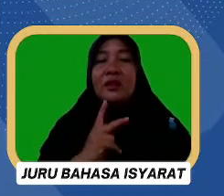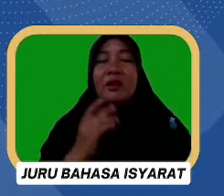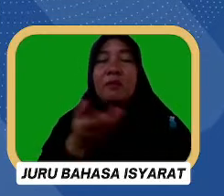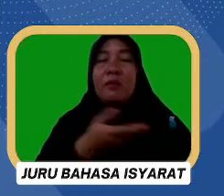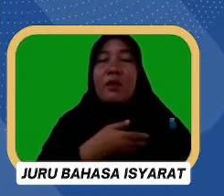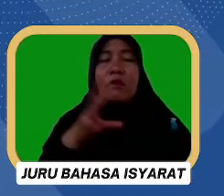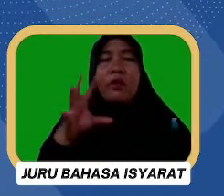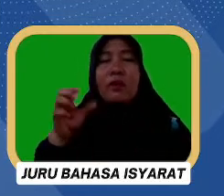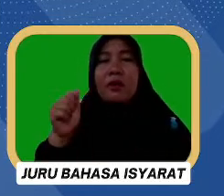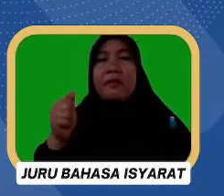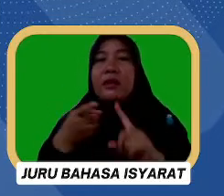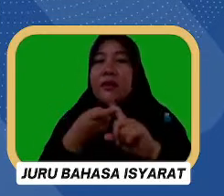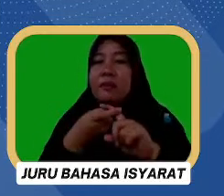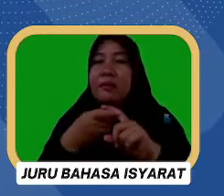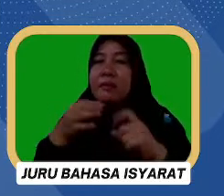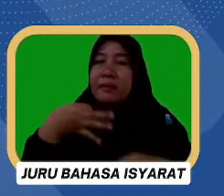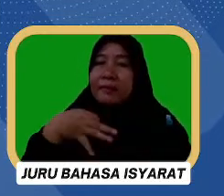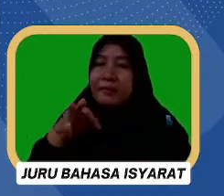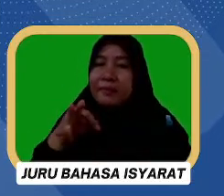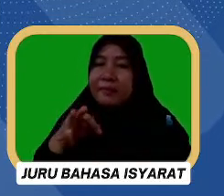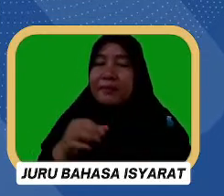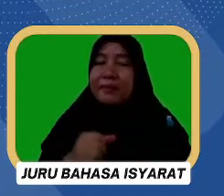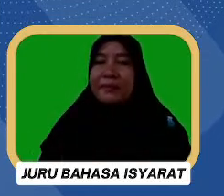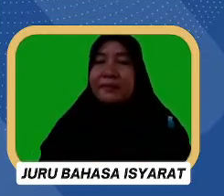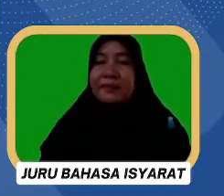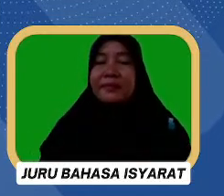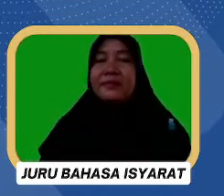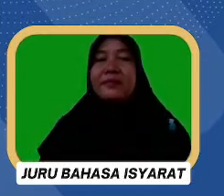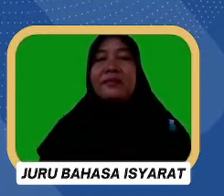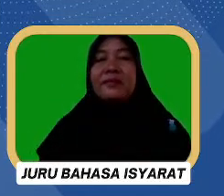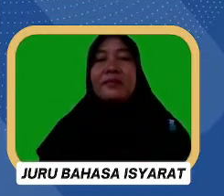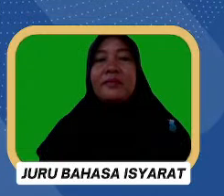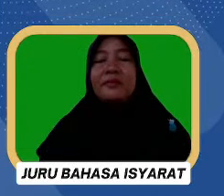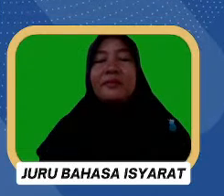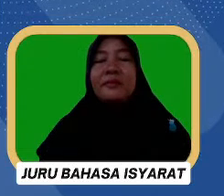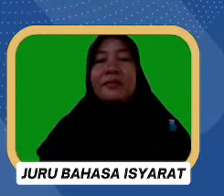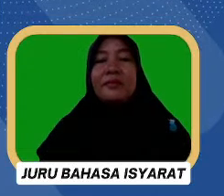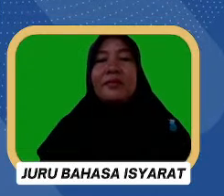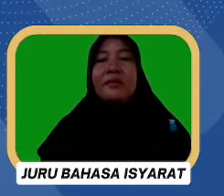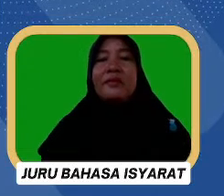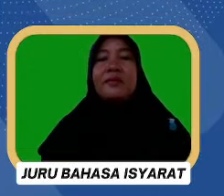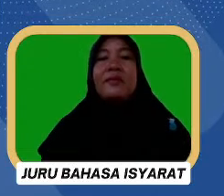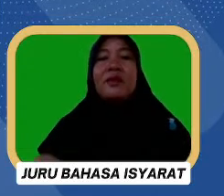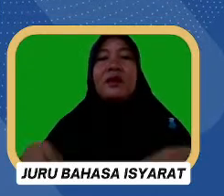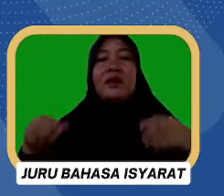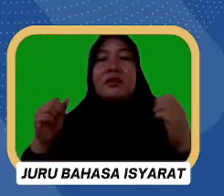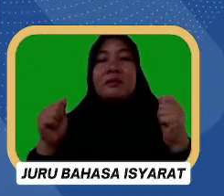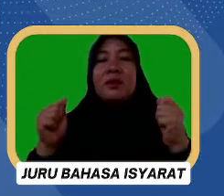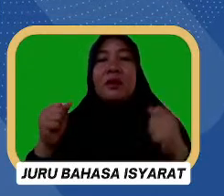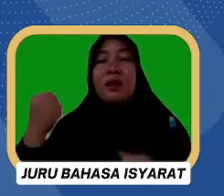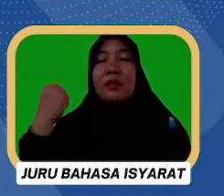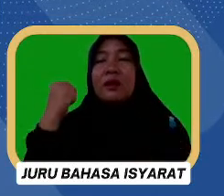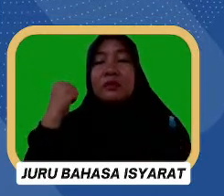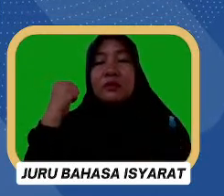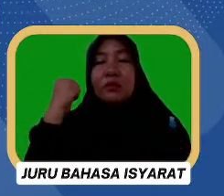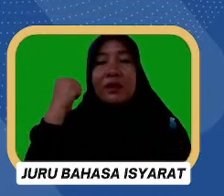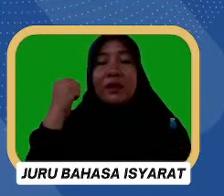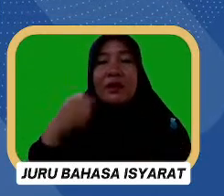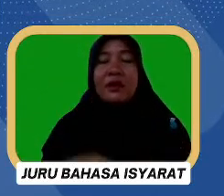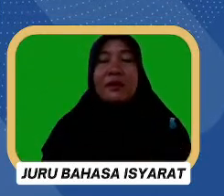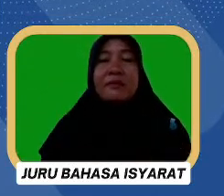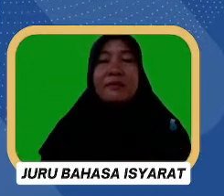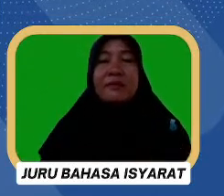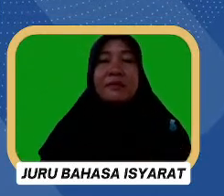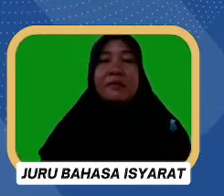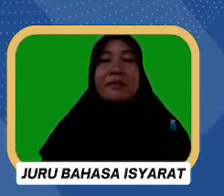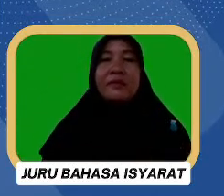hari ini. Nah, sekarang saya ingin menambah satu semangat lagi, yaitu semangat nasionalis. Untuk itu, mari kita akan menyanyikan